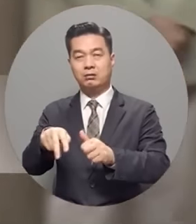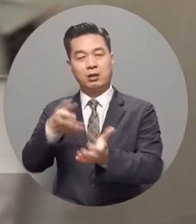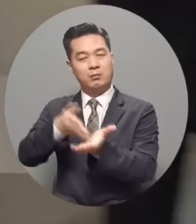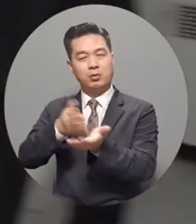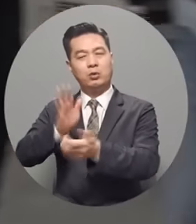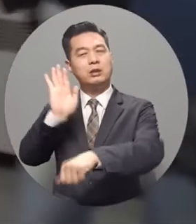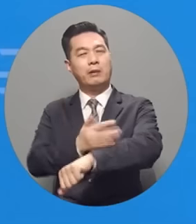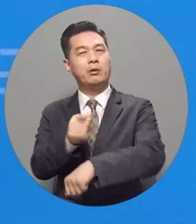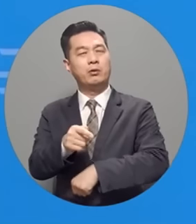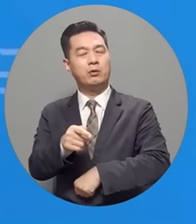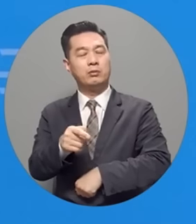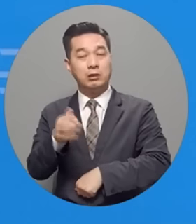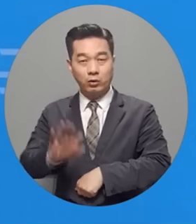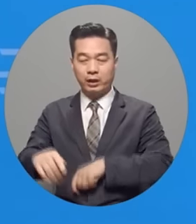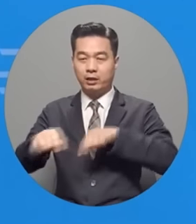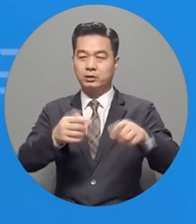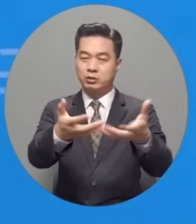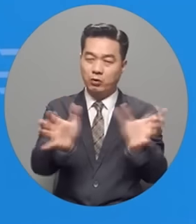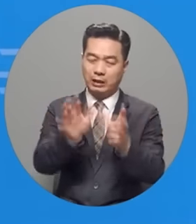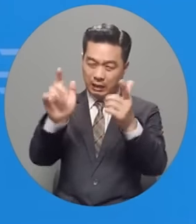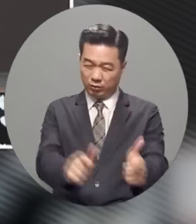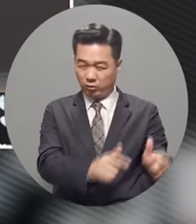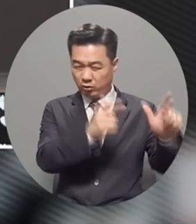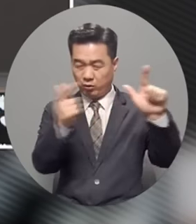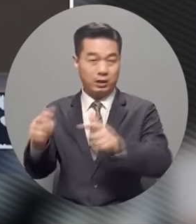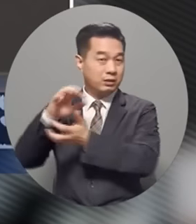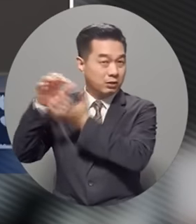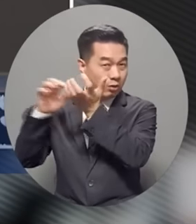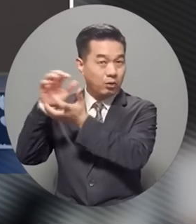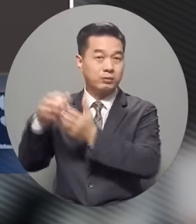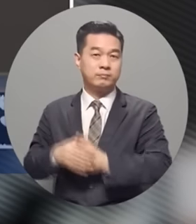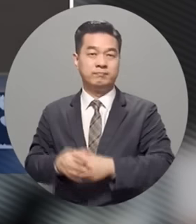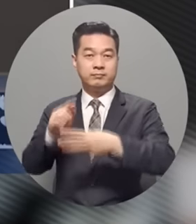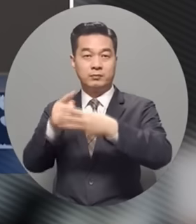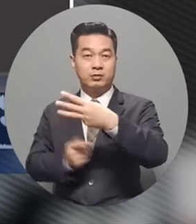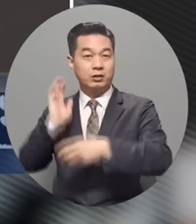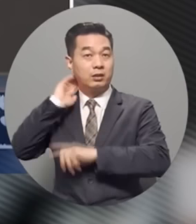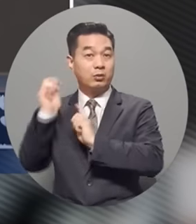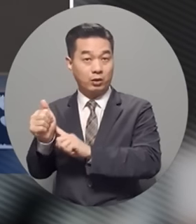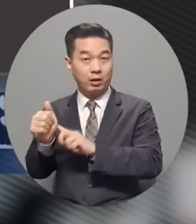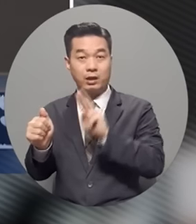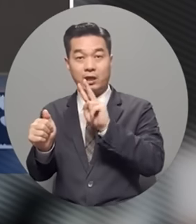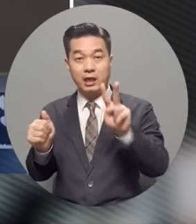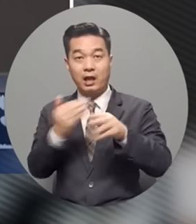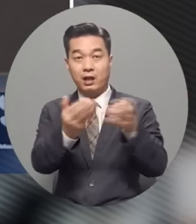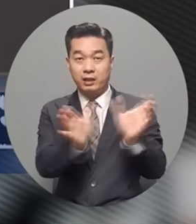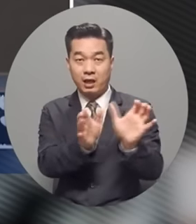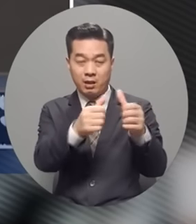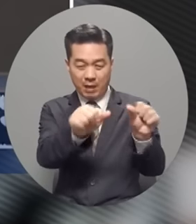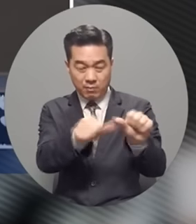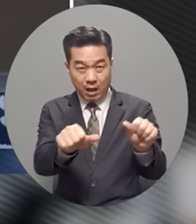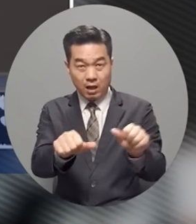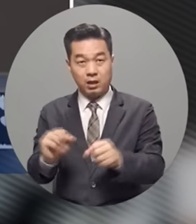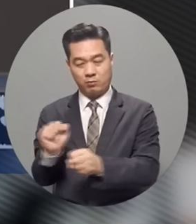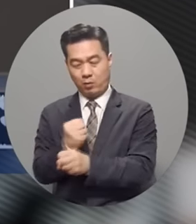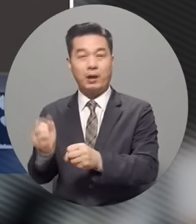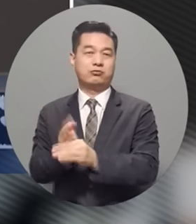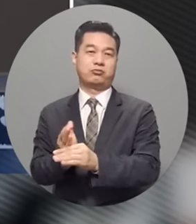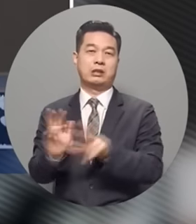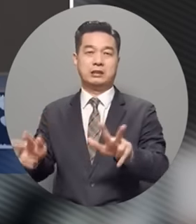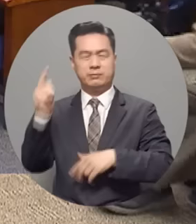보도였지만 정치권은 하루 종일 술렁였습니다. 윤석열 대통령은 야당 파괴 공작을 하고 있는 거예요. 라고. 아직 정신 못